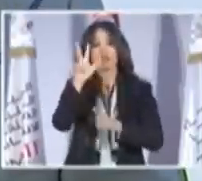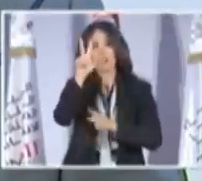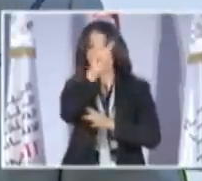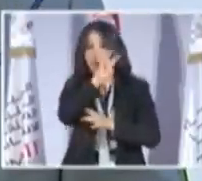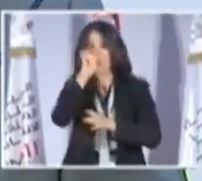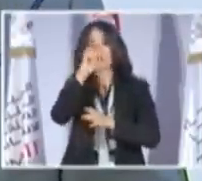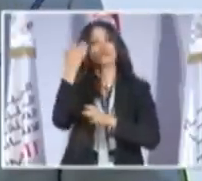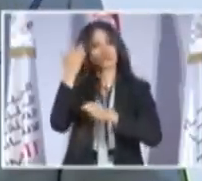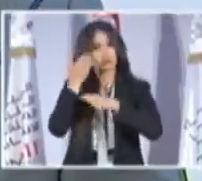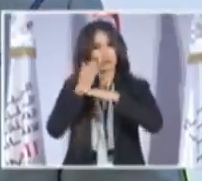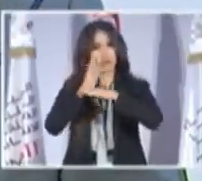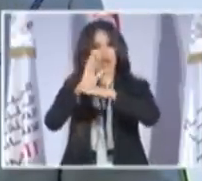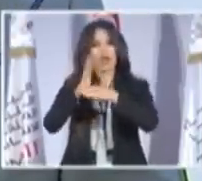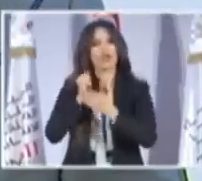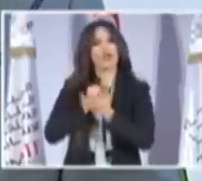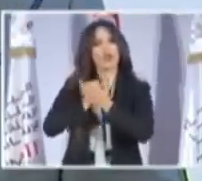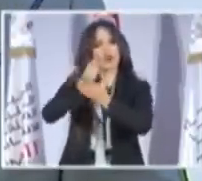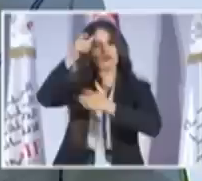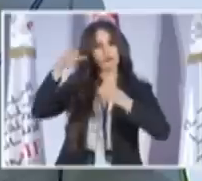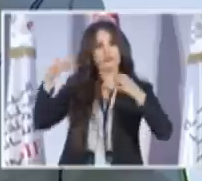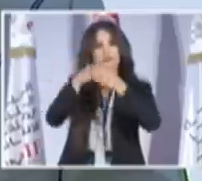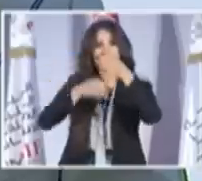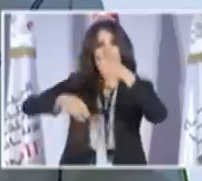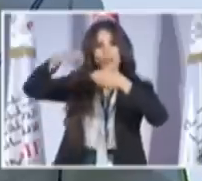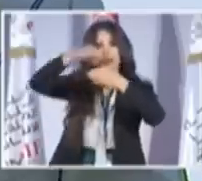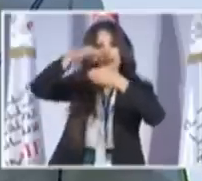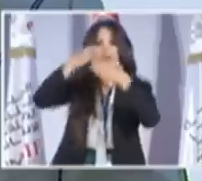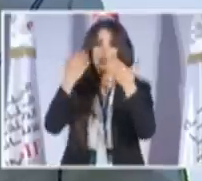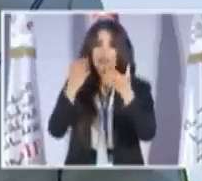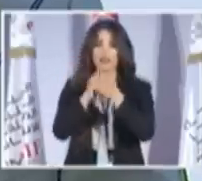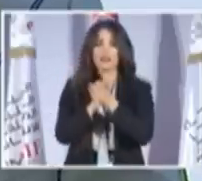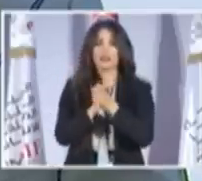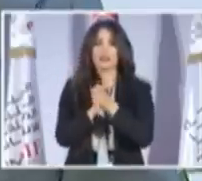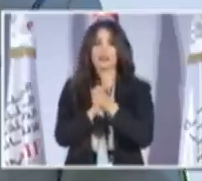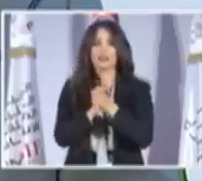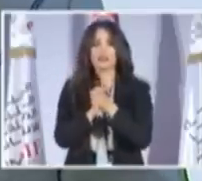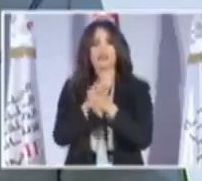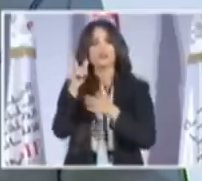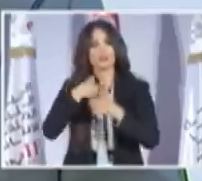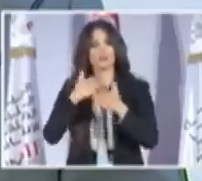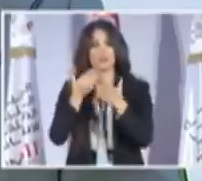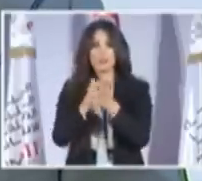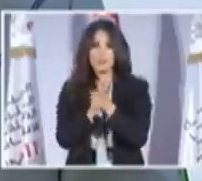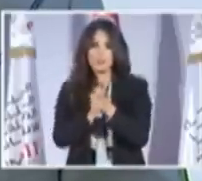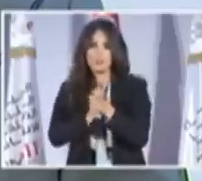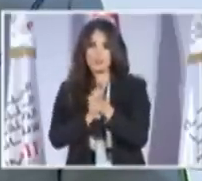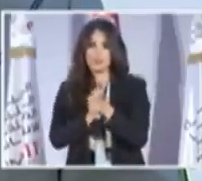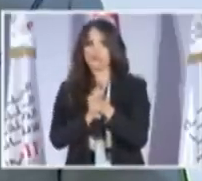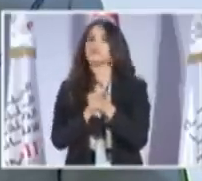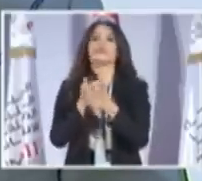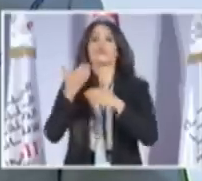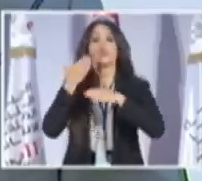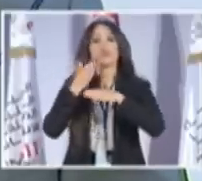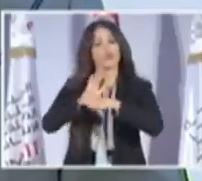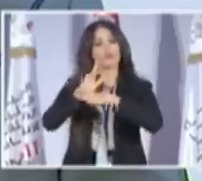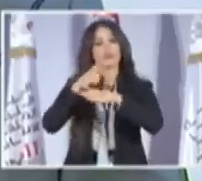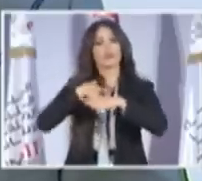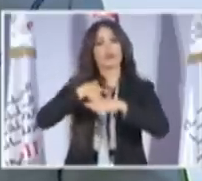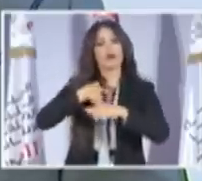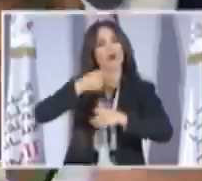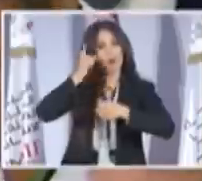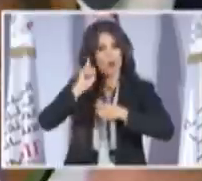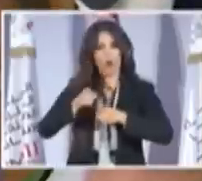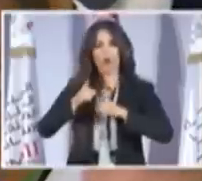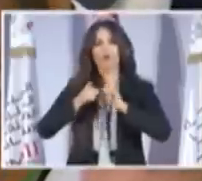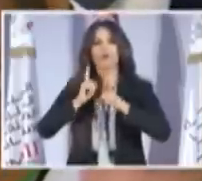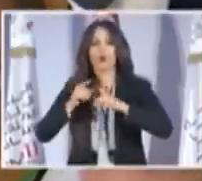انها بالنسبه للانتخابات انها تلغى نتائج واعطاء حكم بالنسبه